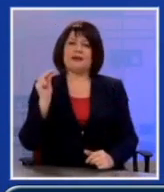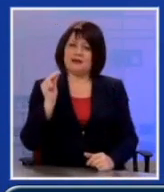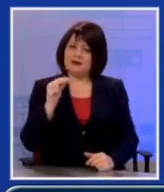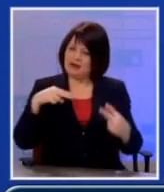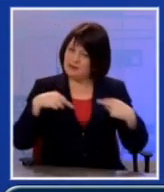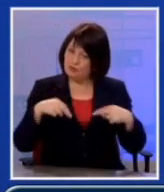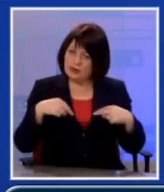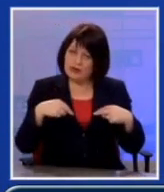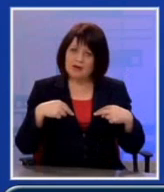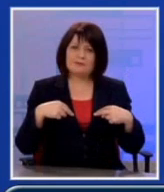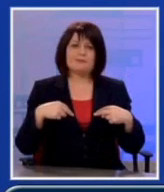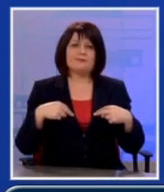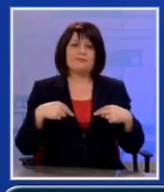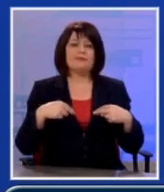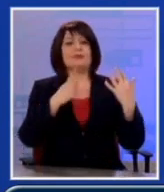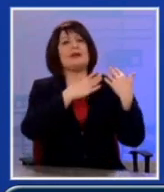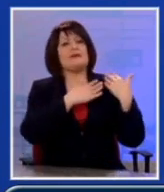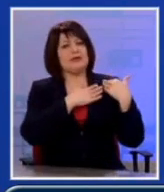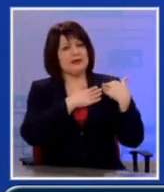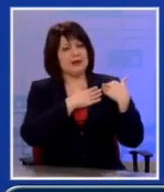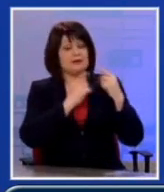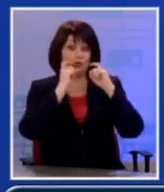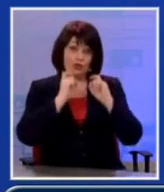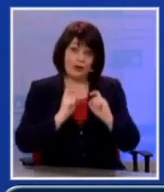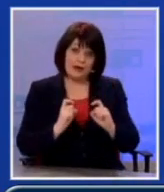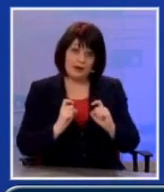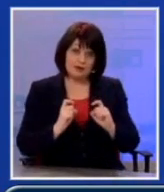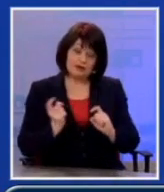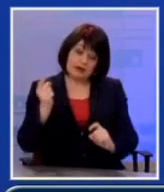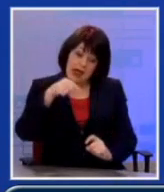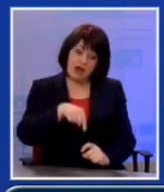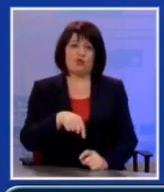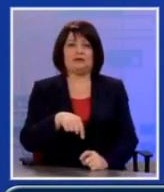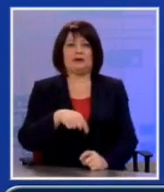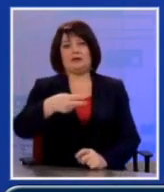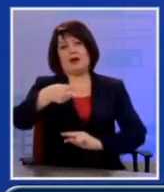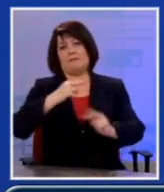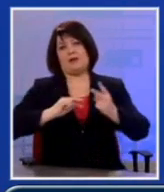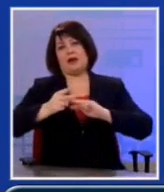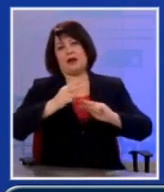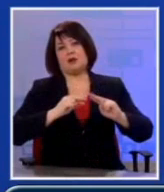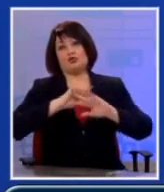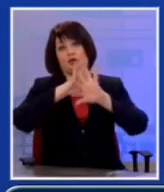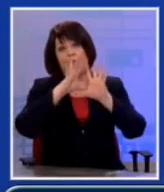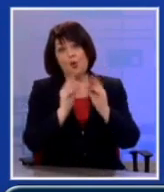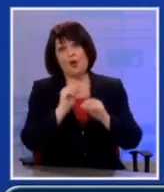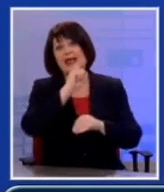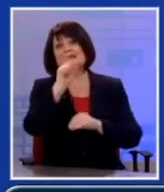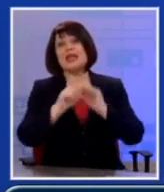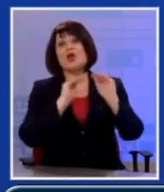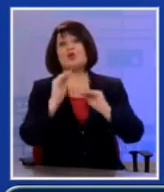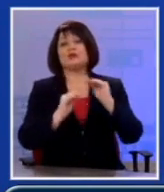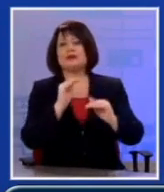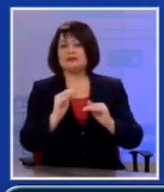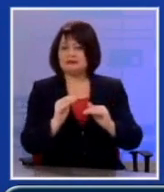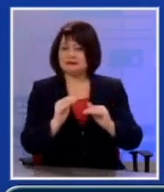οι υπουργοί να αναλάβουν την υποχρέωση να παρίστανται και να απαντούν σε όλες τις επίκαιρες ερωτήσεις που